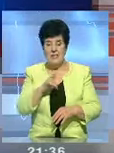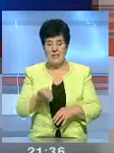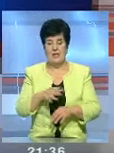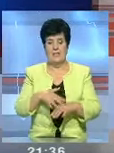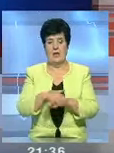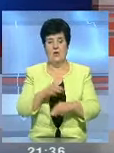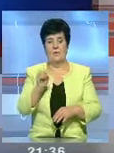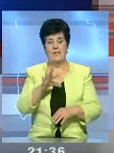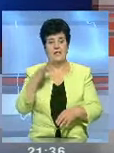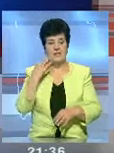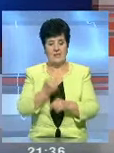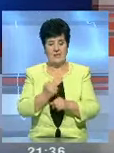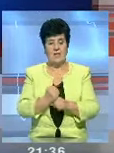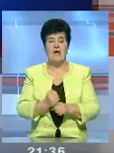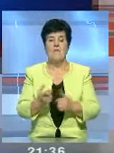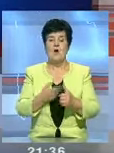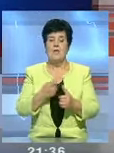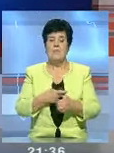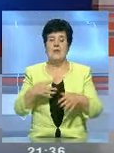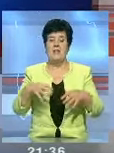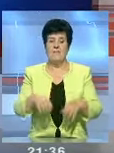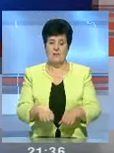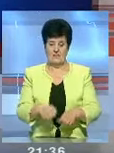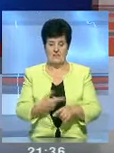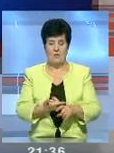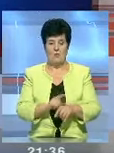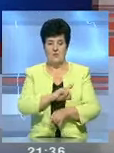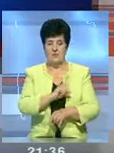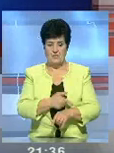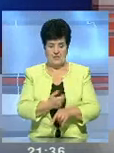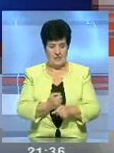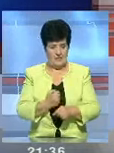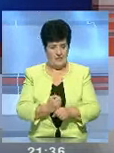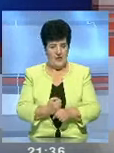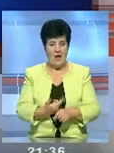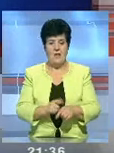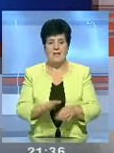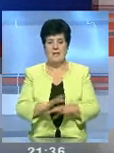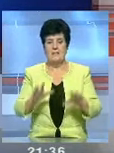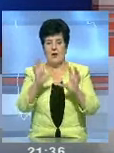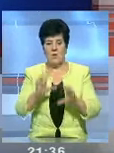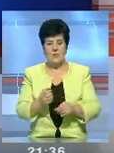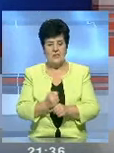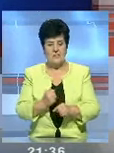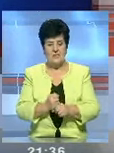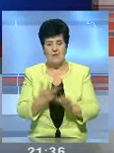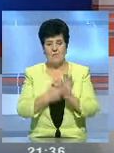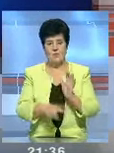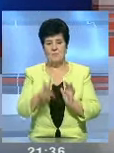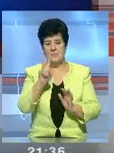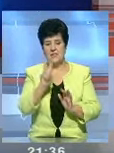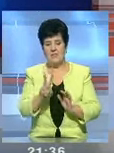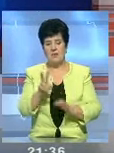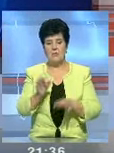действовала, воюя с властью. Пострадала очень сильно. 6 раз сидела за решеткой незаконно. Выиграла у них 82 суда. Даже